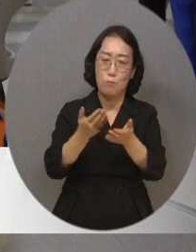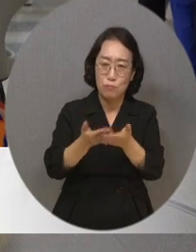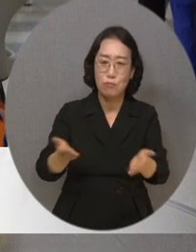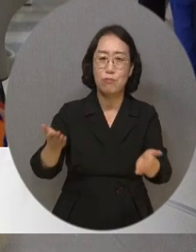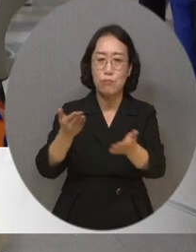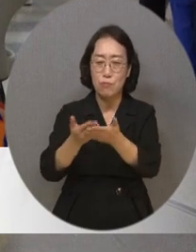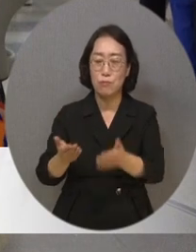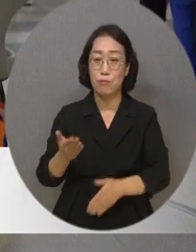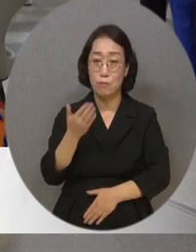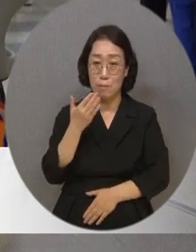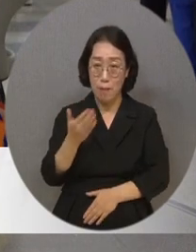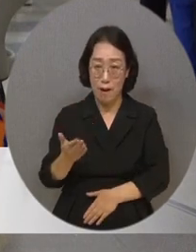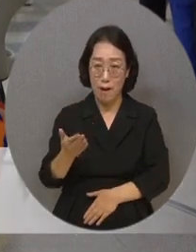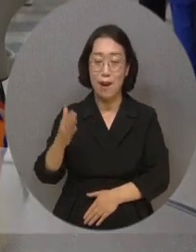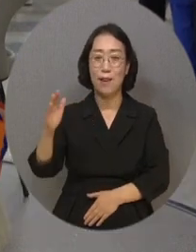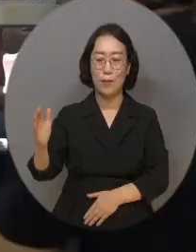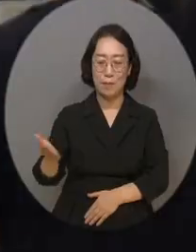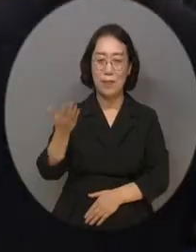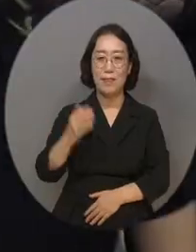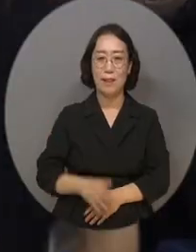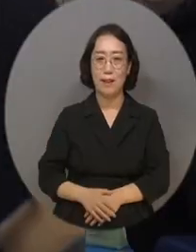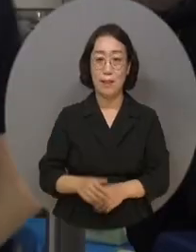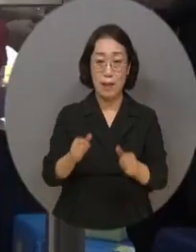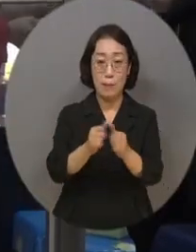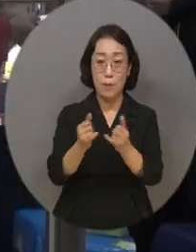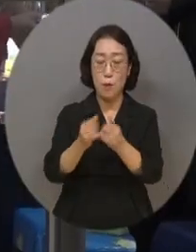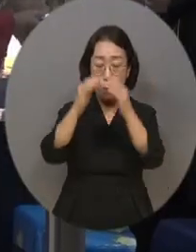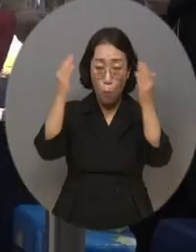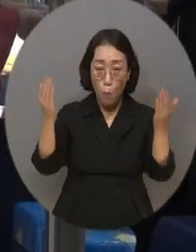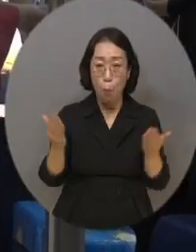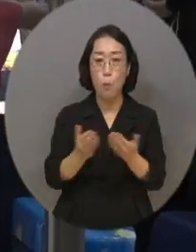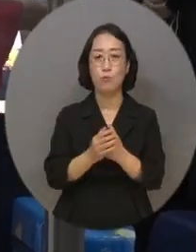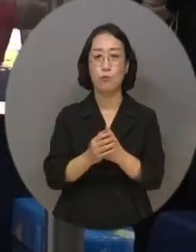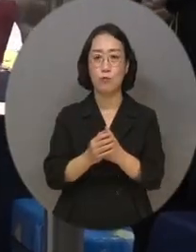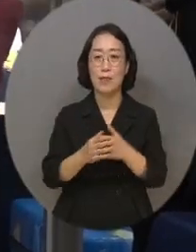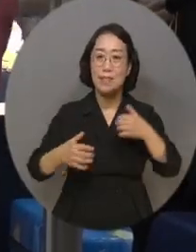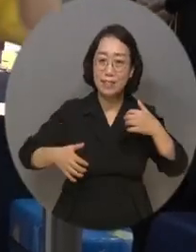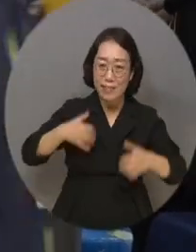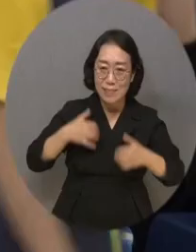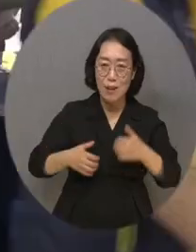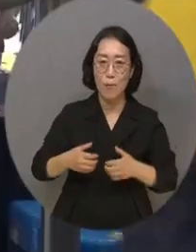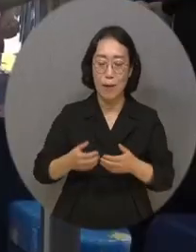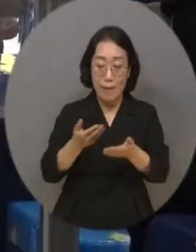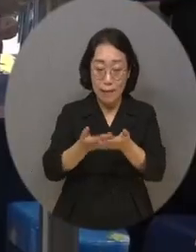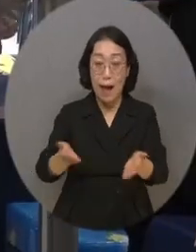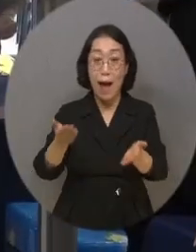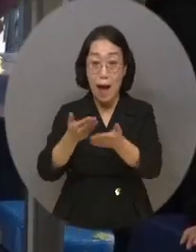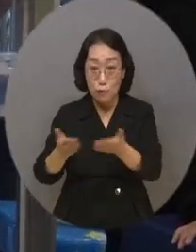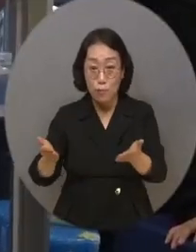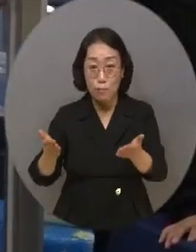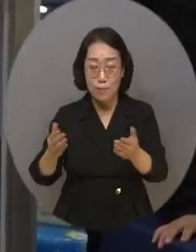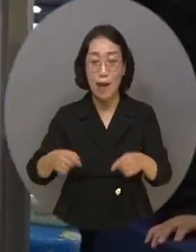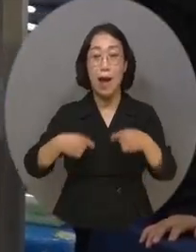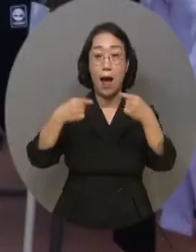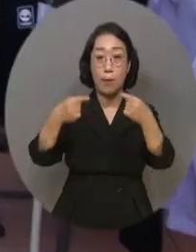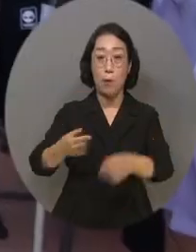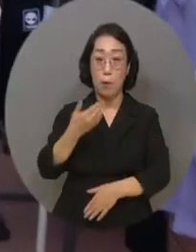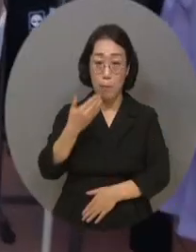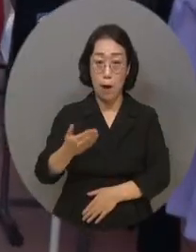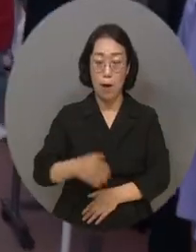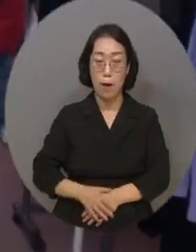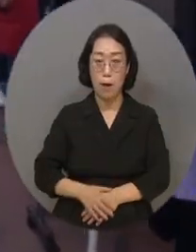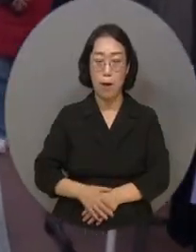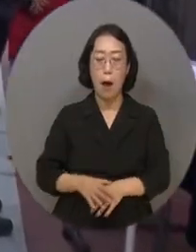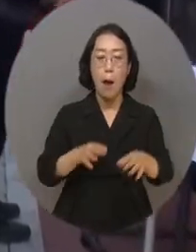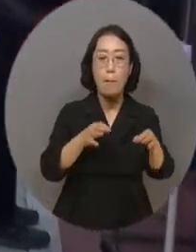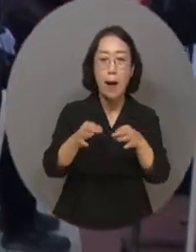수 있는 계기가 되겠습니다. 남녀노소 모두가 즐겁게 나눔에도 자연스럽게 동참할 수 있는